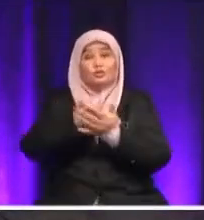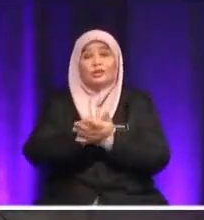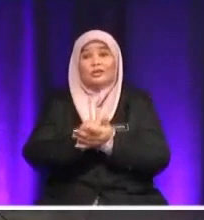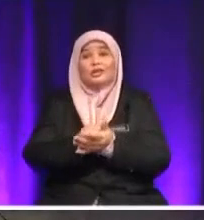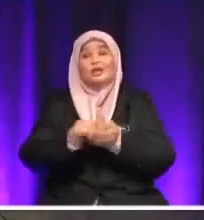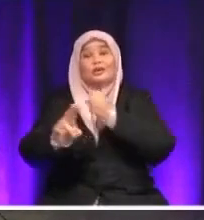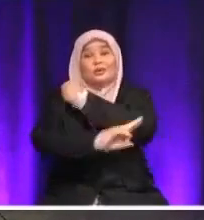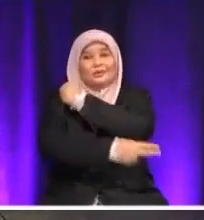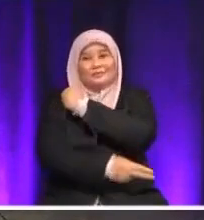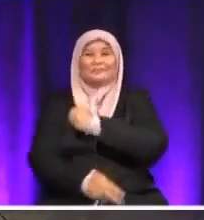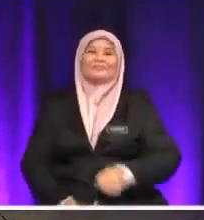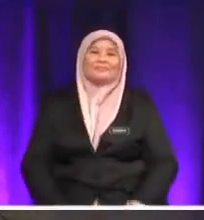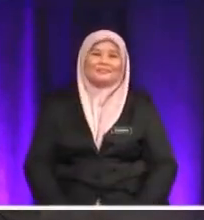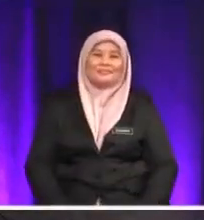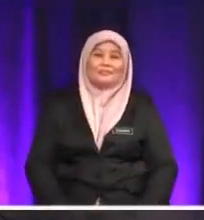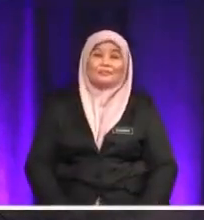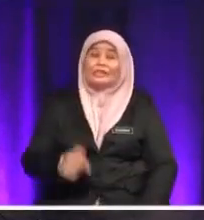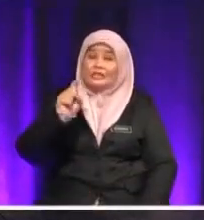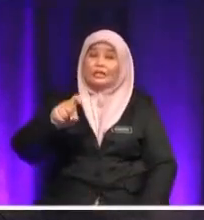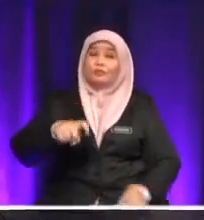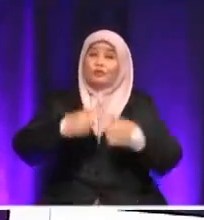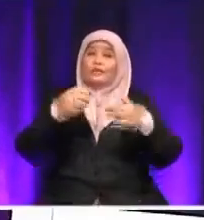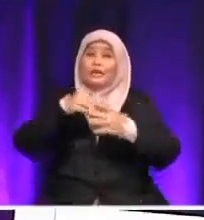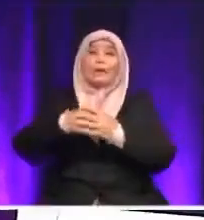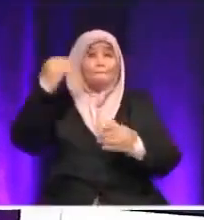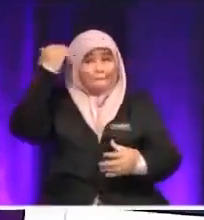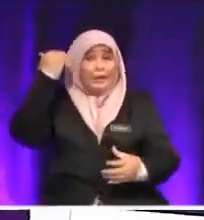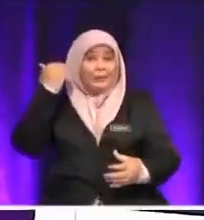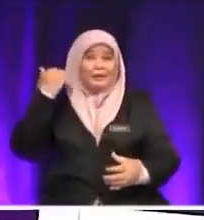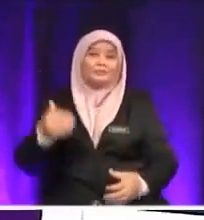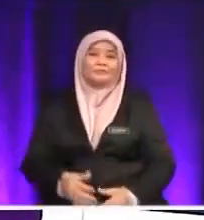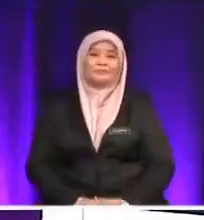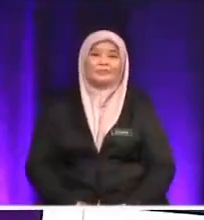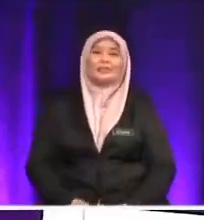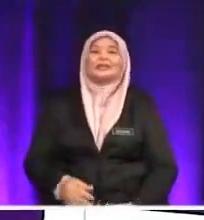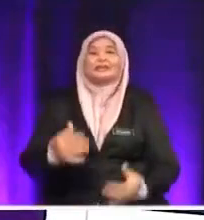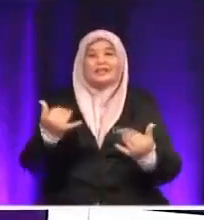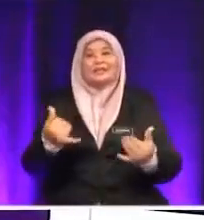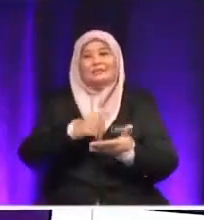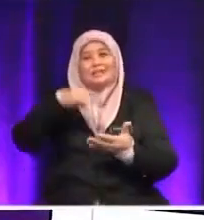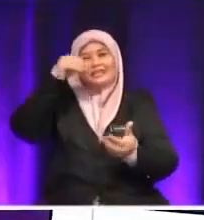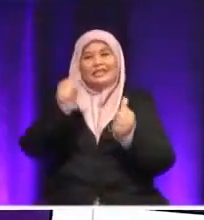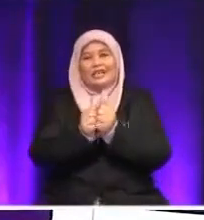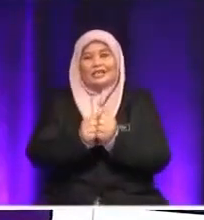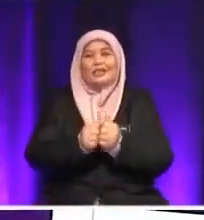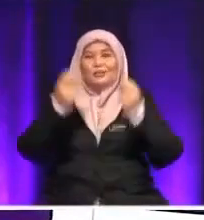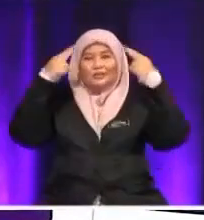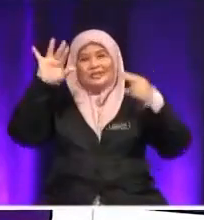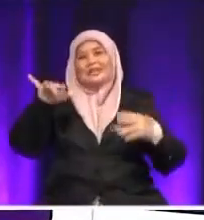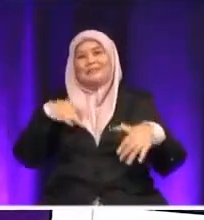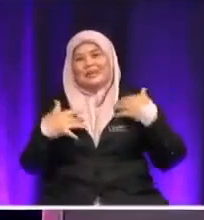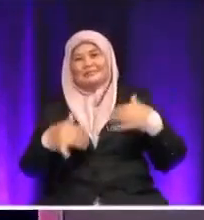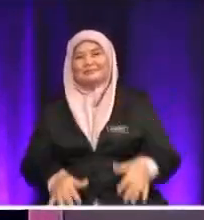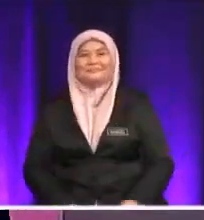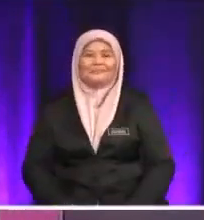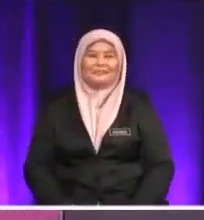Alhamdulillah. Hakim hebatlah. Inilah calon-calon cemerlang ni. Ini sebab kita belajar dengan ustaz yang hebat juga. Alhamdulillah. Okey, okay. Boleh kita teruskan?